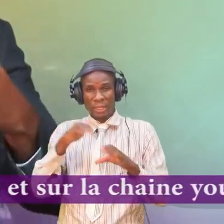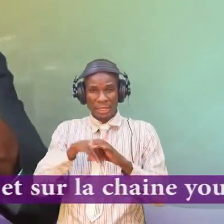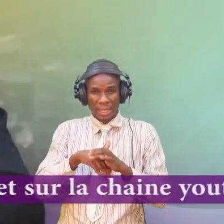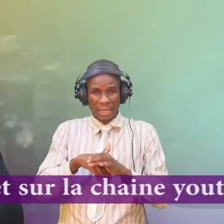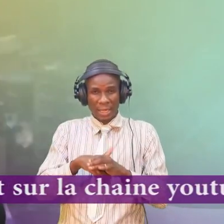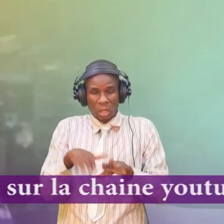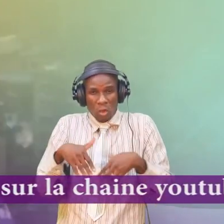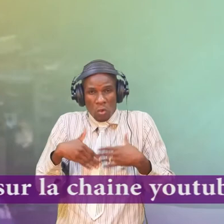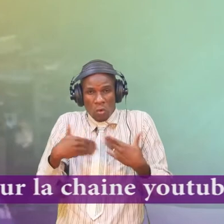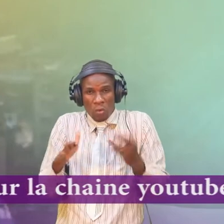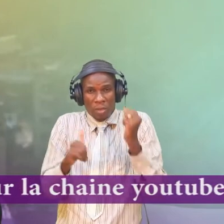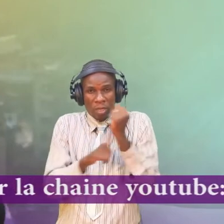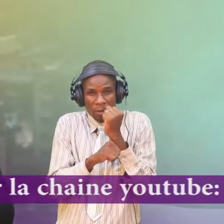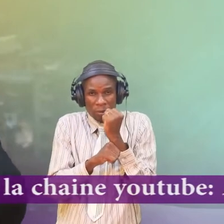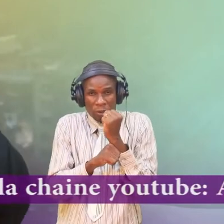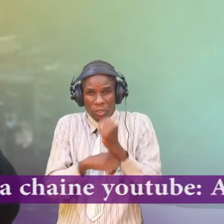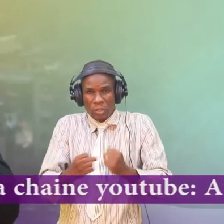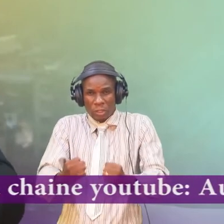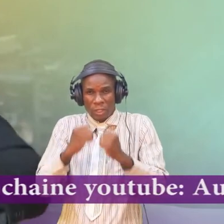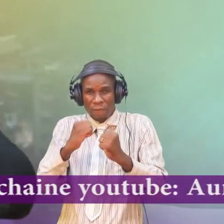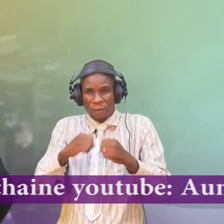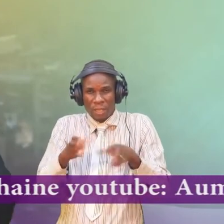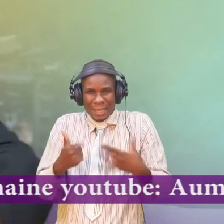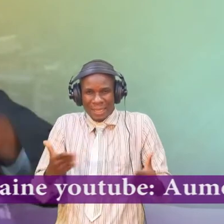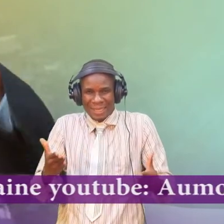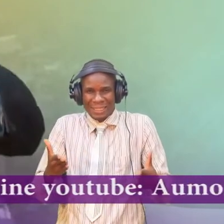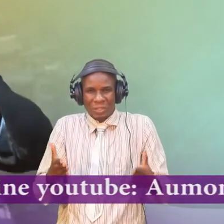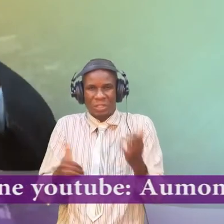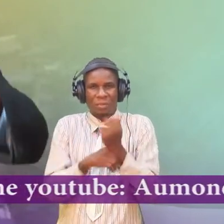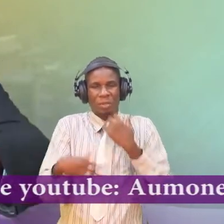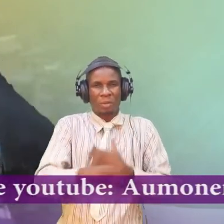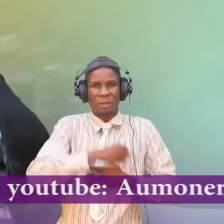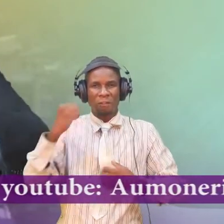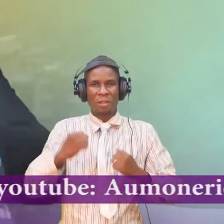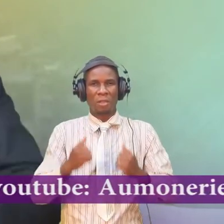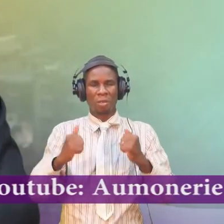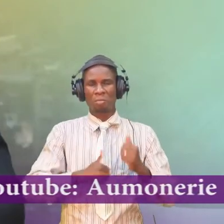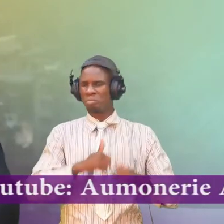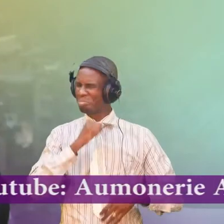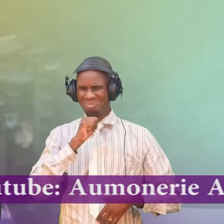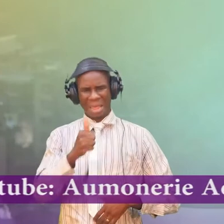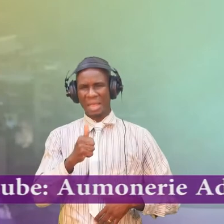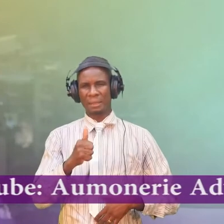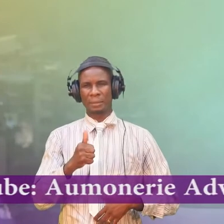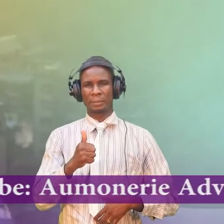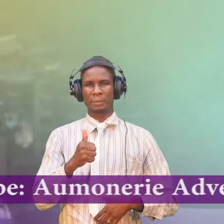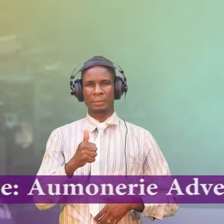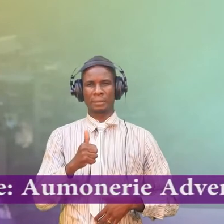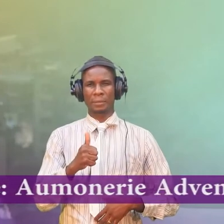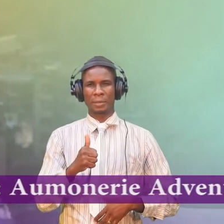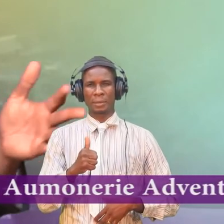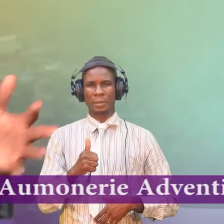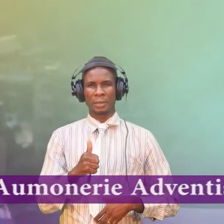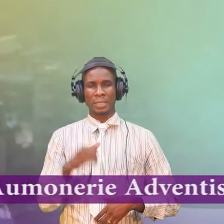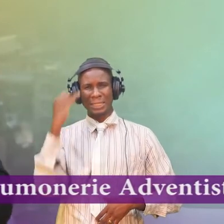kutenda mambo fulani, mema fulani, ili ajichukulie na wokovu. Wanafikiri kwamba kwa nguvu na